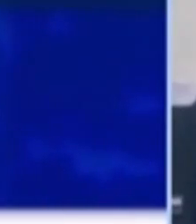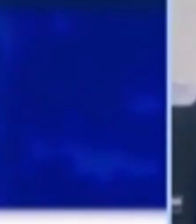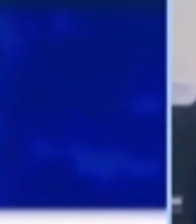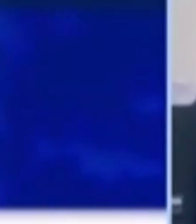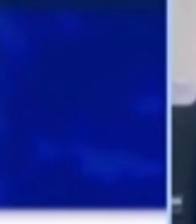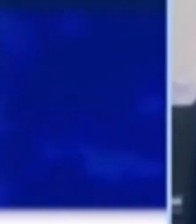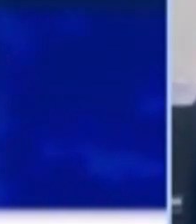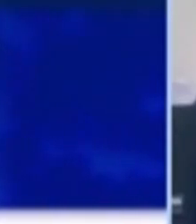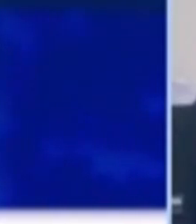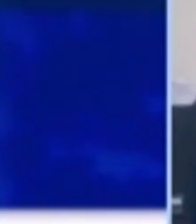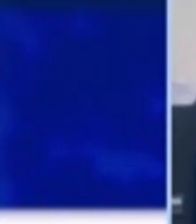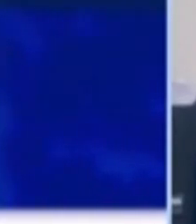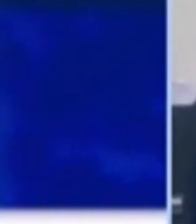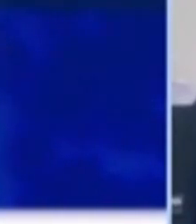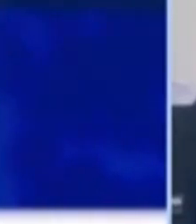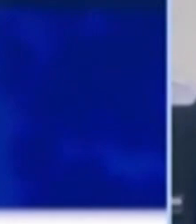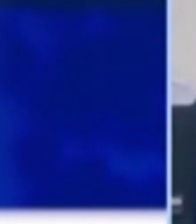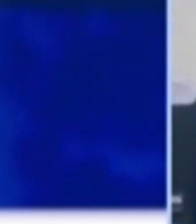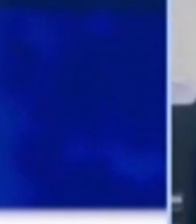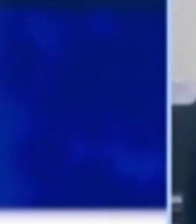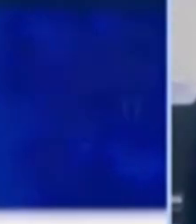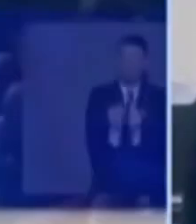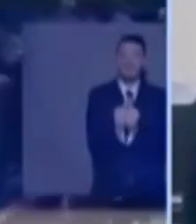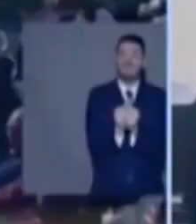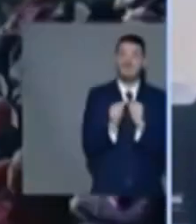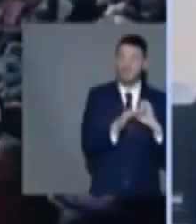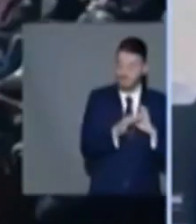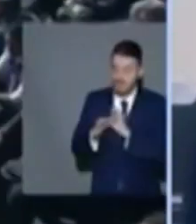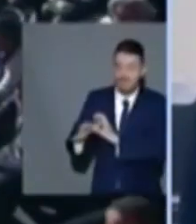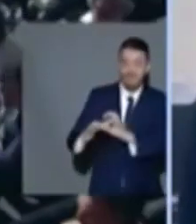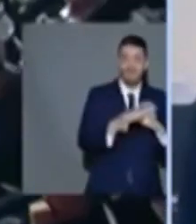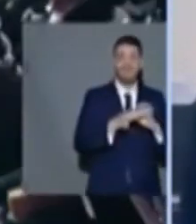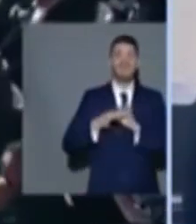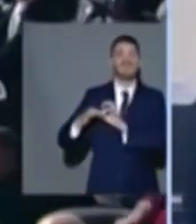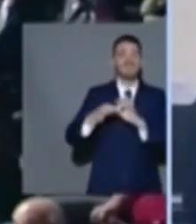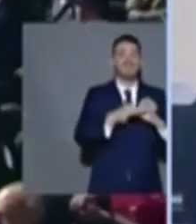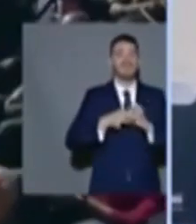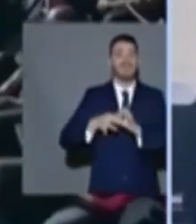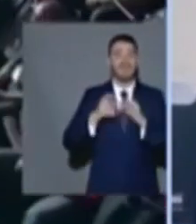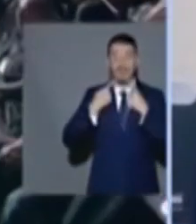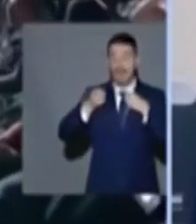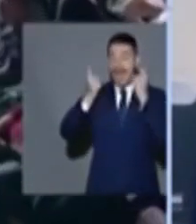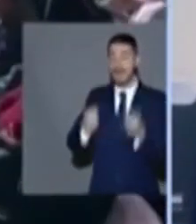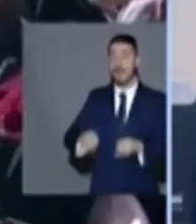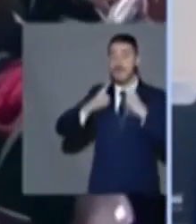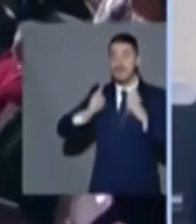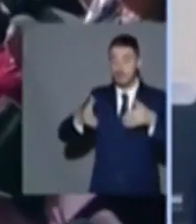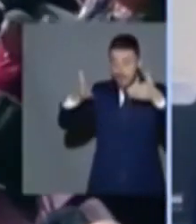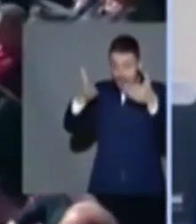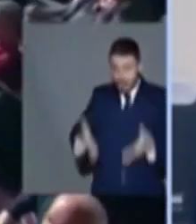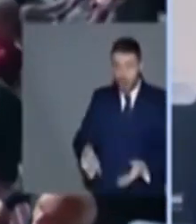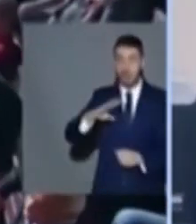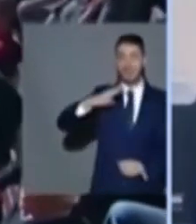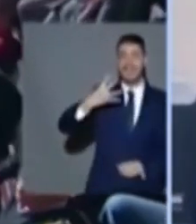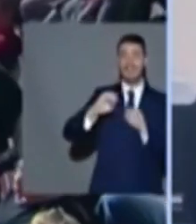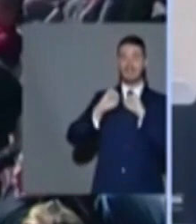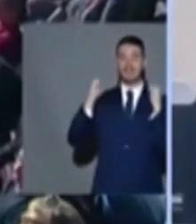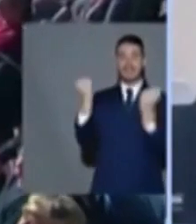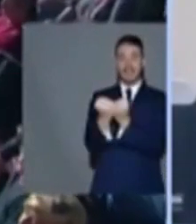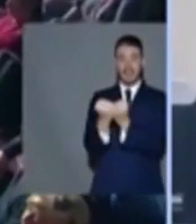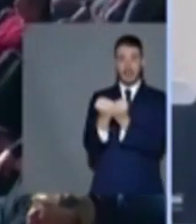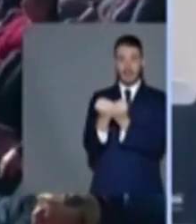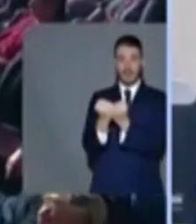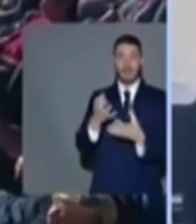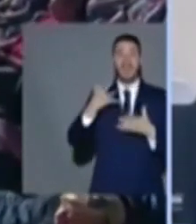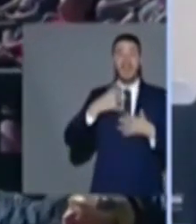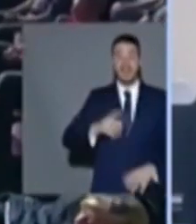Είναι αυτό που λες. Ξεχώρισε ήρα από το στάρι. Ποιοι είναι με ποιους, ποιοι δεν είναι, ποιοι τον θέλουν, ποιοι δεν τον θέλουν, ποιοι είναι κοντινοί του, ποιοι δεν είναι. Όλο αυτό